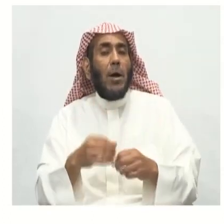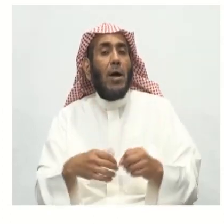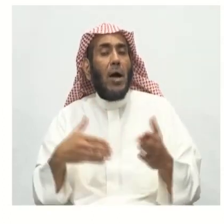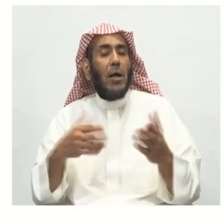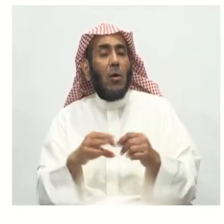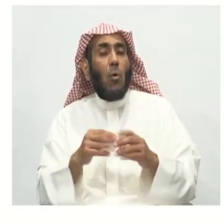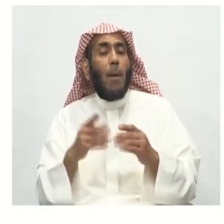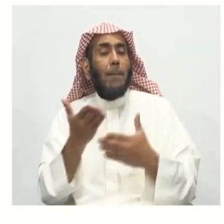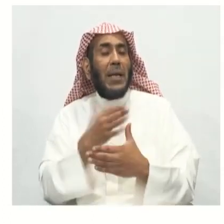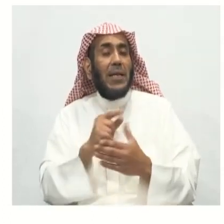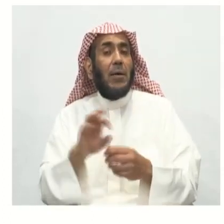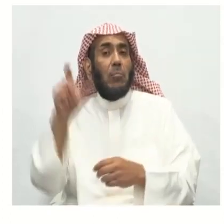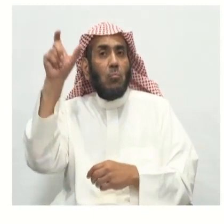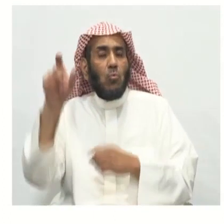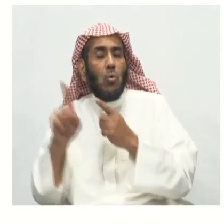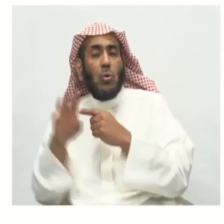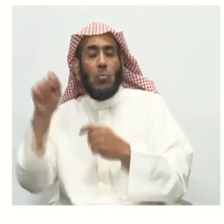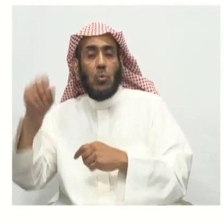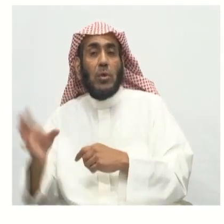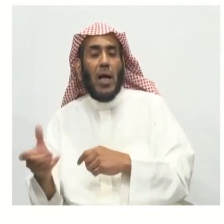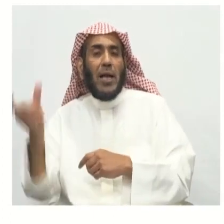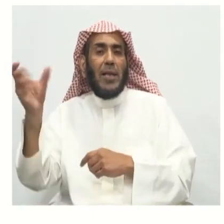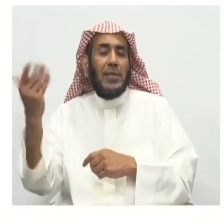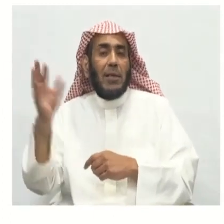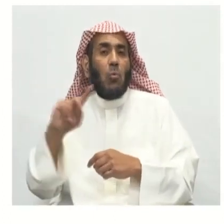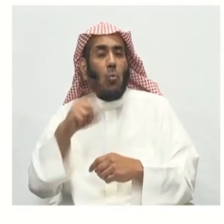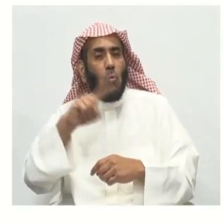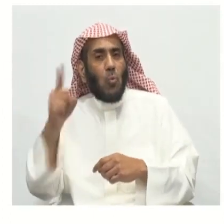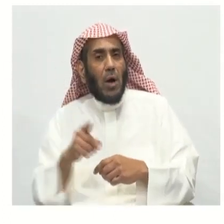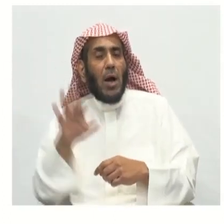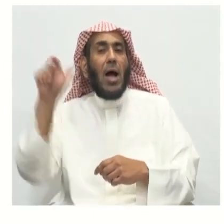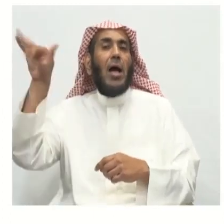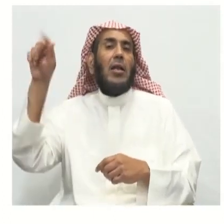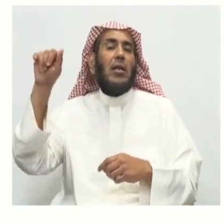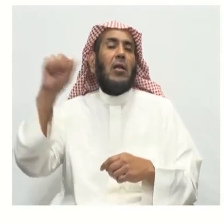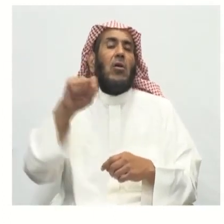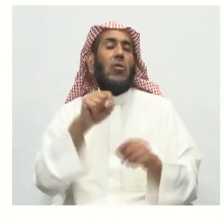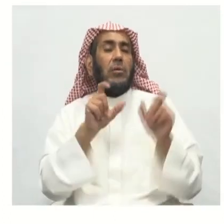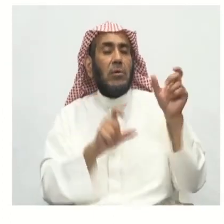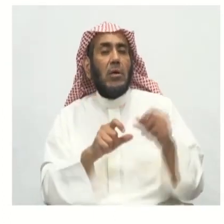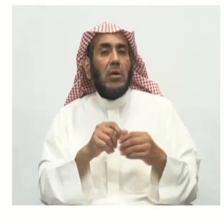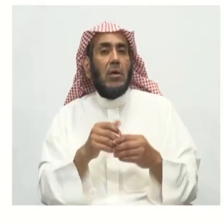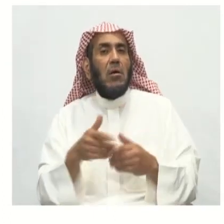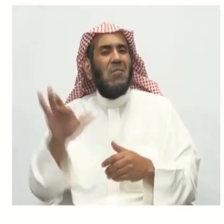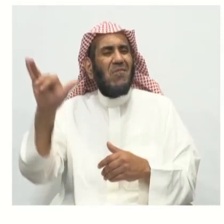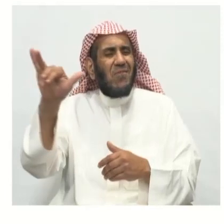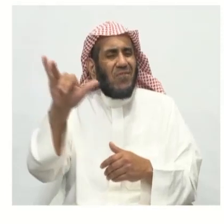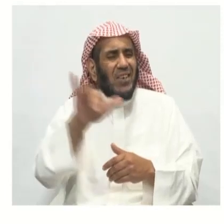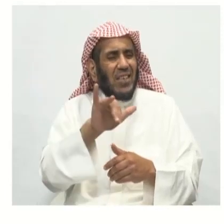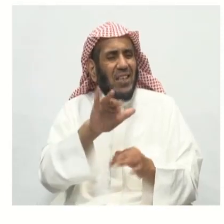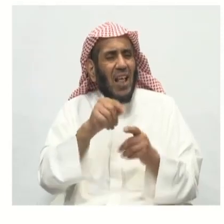وسناتر عليه السلام والخضر فارتدى على